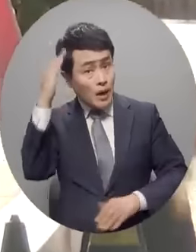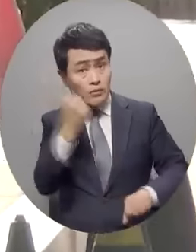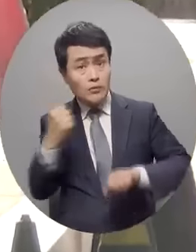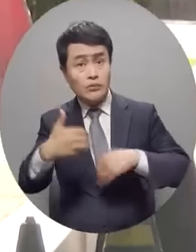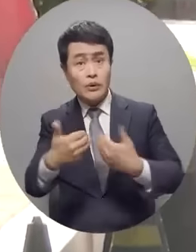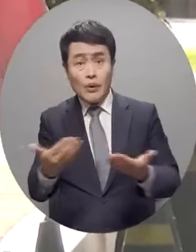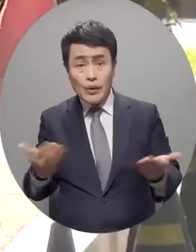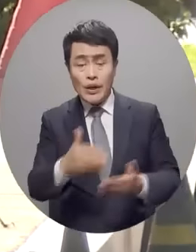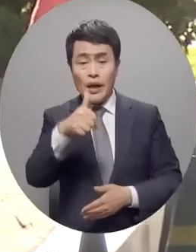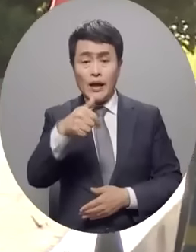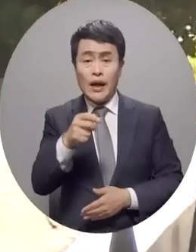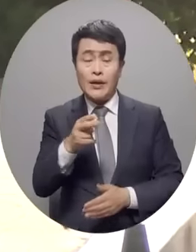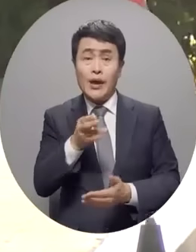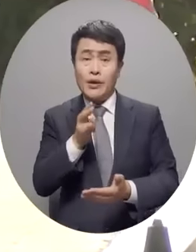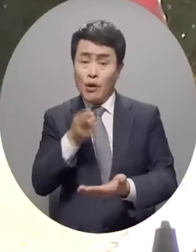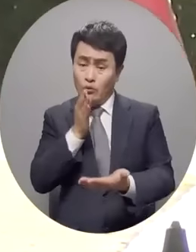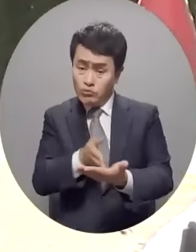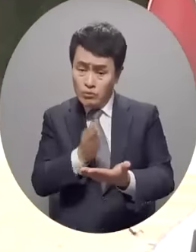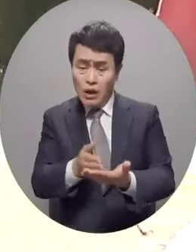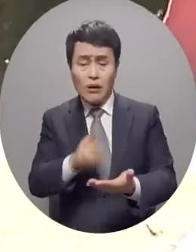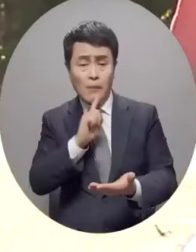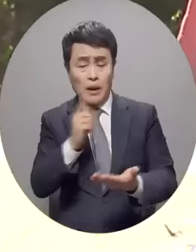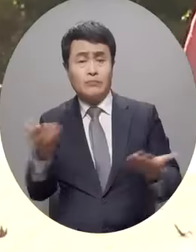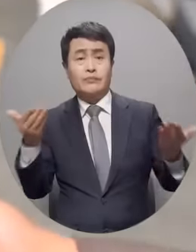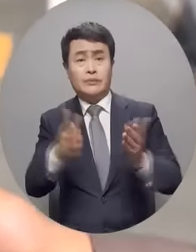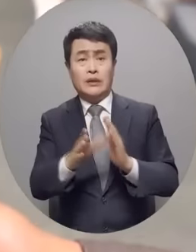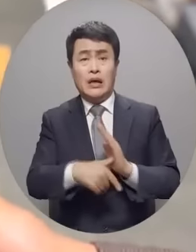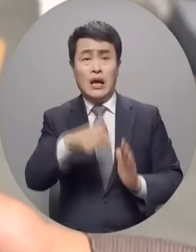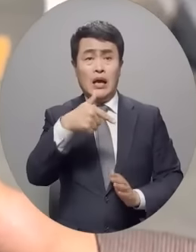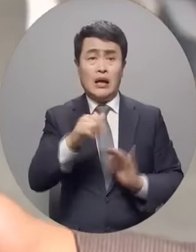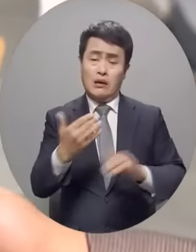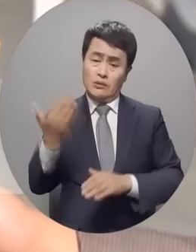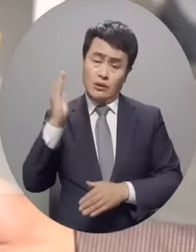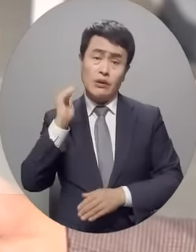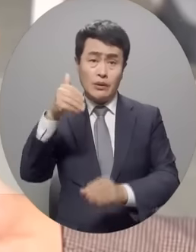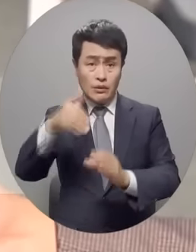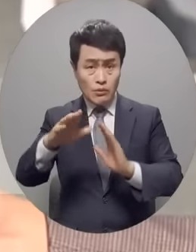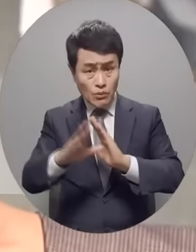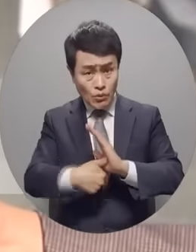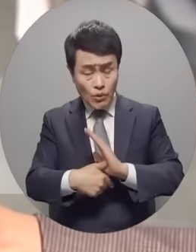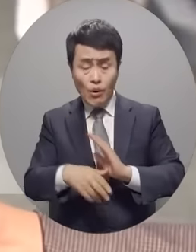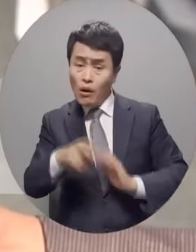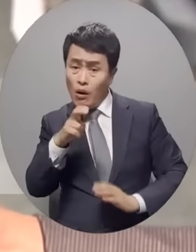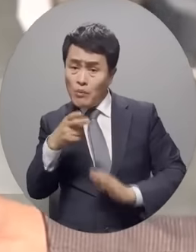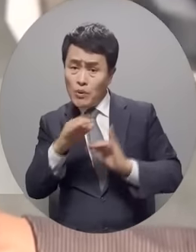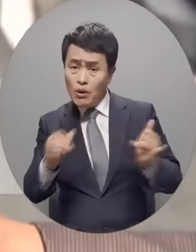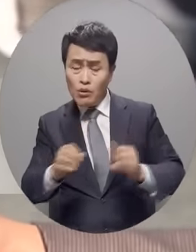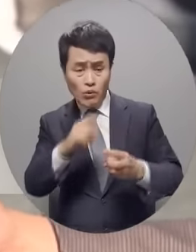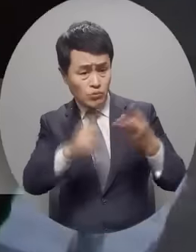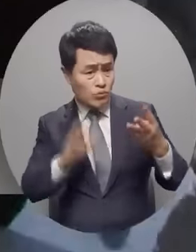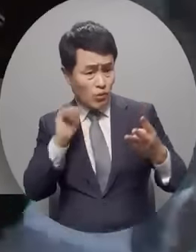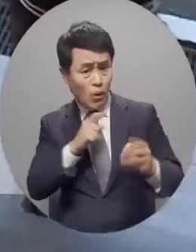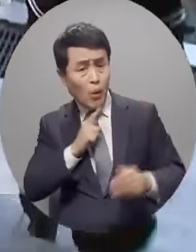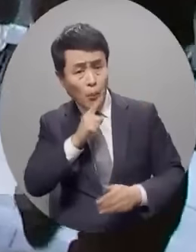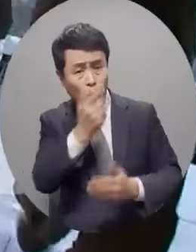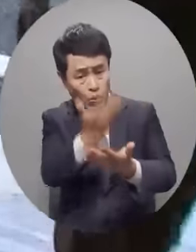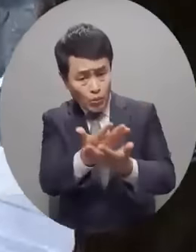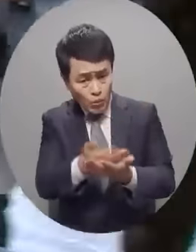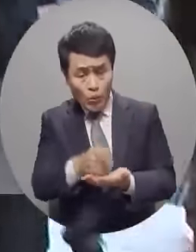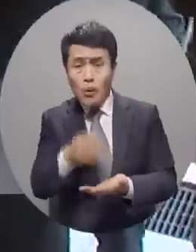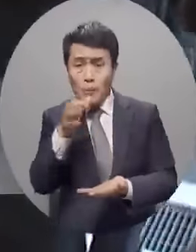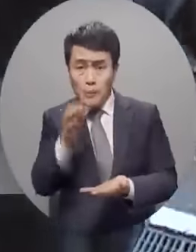일한 강혜경 씨 주장과 일치합니다. 강 씨는 지난 대선 당시 명 씨가 윤석열 후보에게 보고한 여론조사